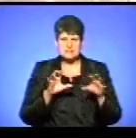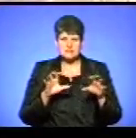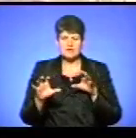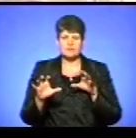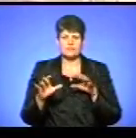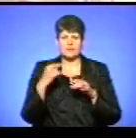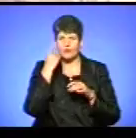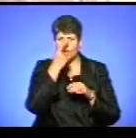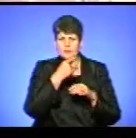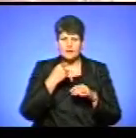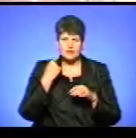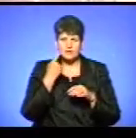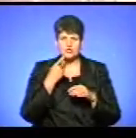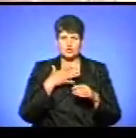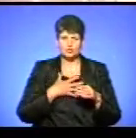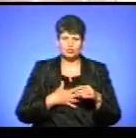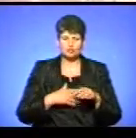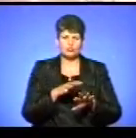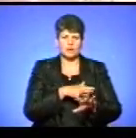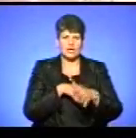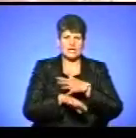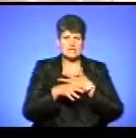на обличчі, тулубі, кінцівках.